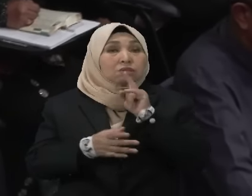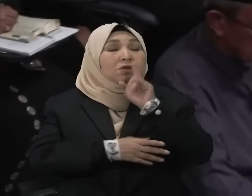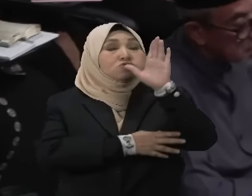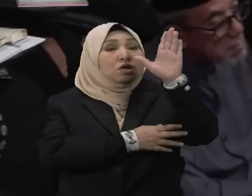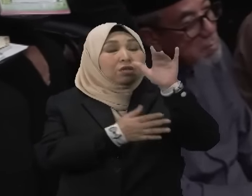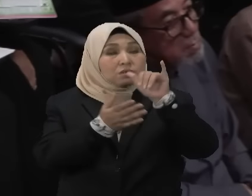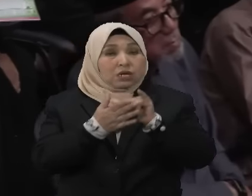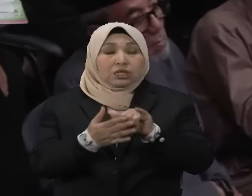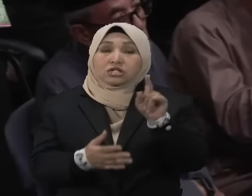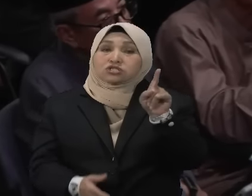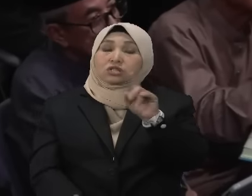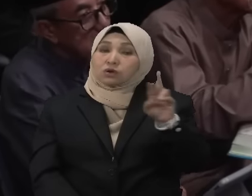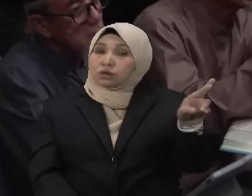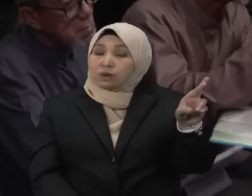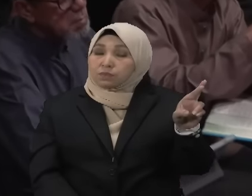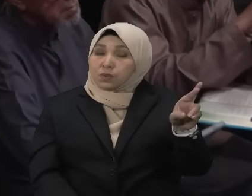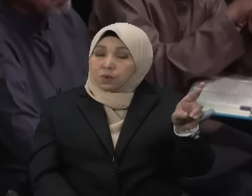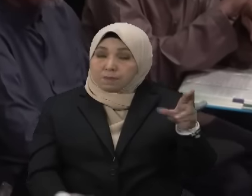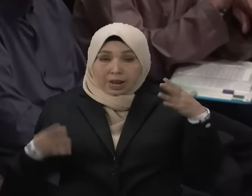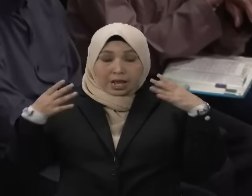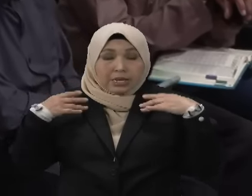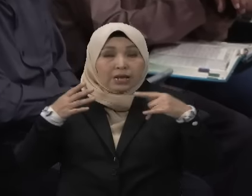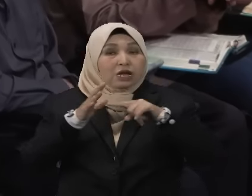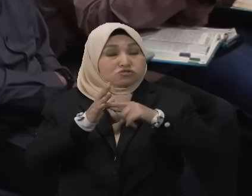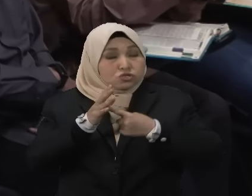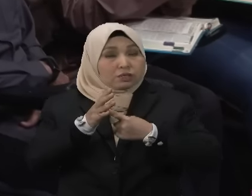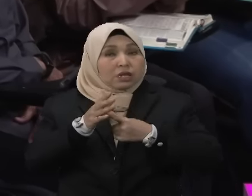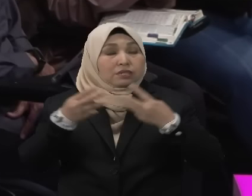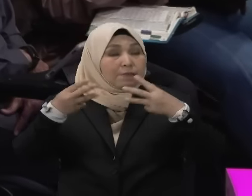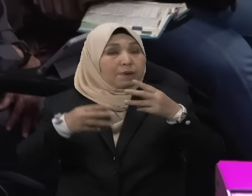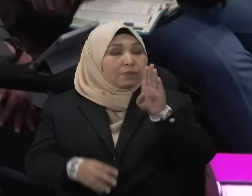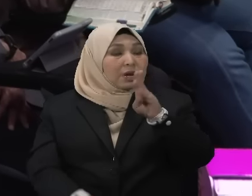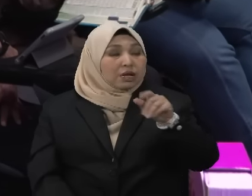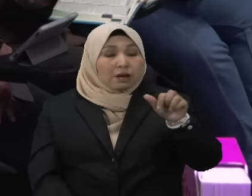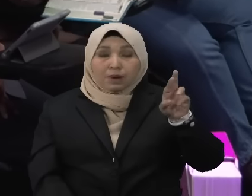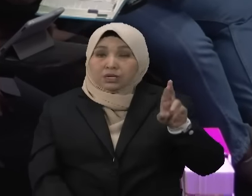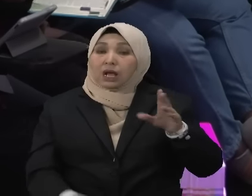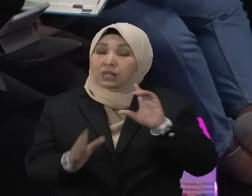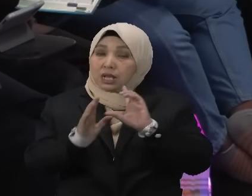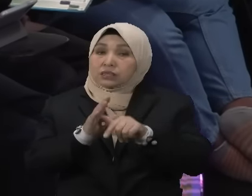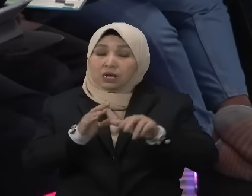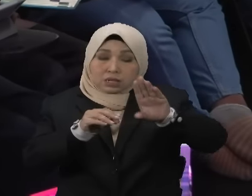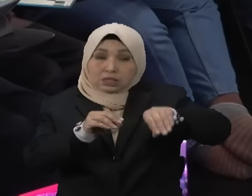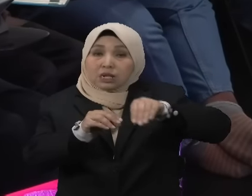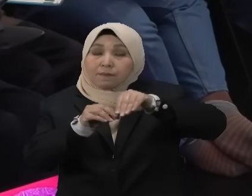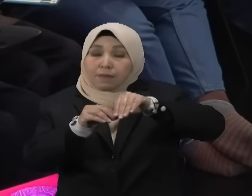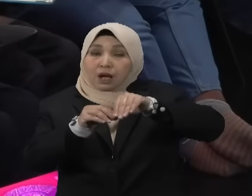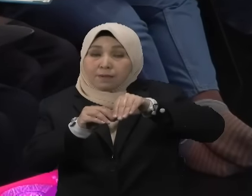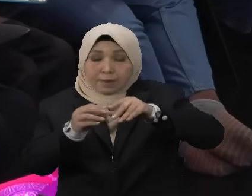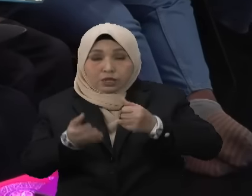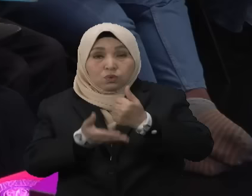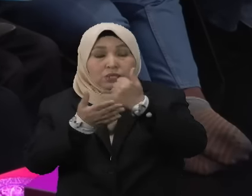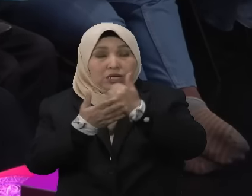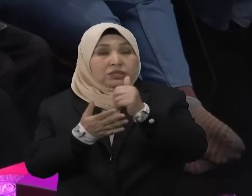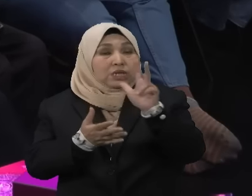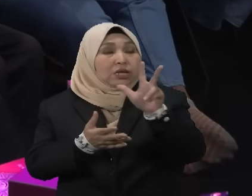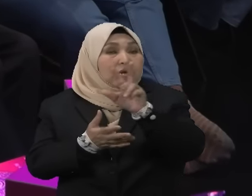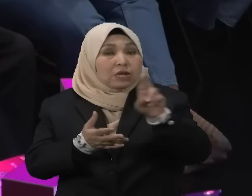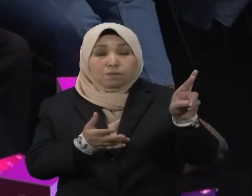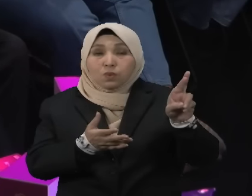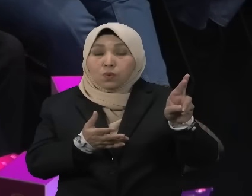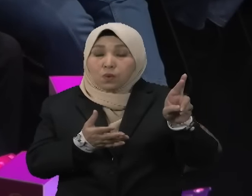itu adalah 1,000 malaikat pada asalnya di peperangan Badar. Kemudian ditambah lagi bantuan itu dengan 3,000